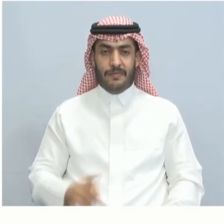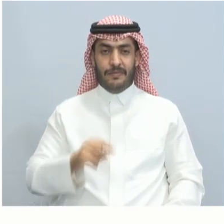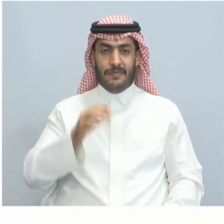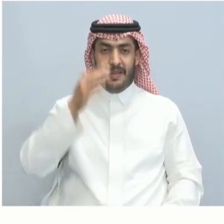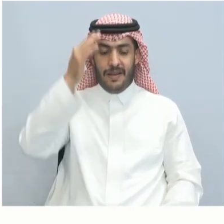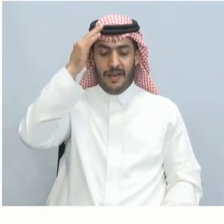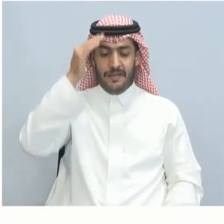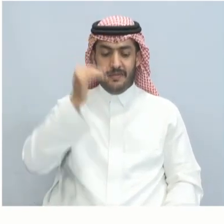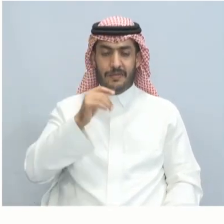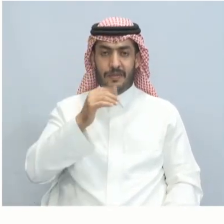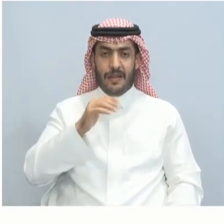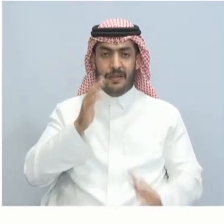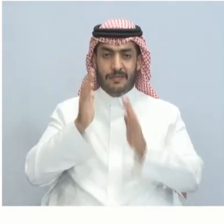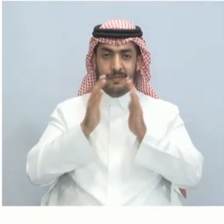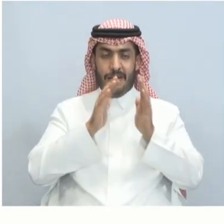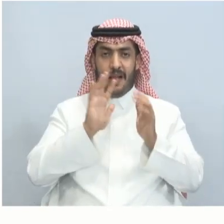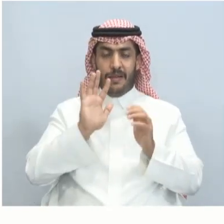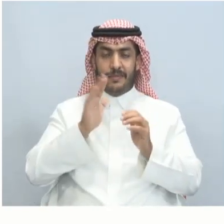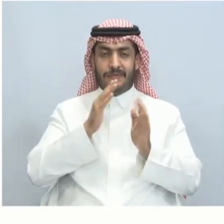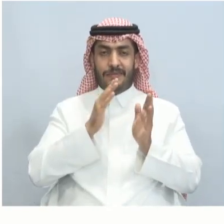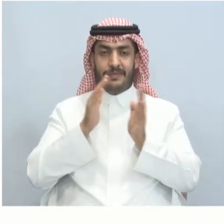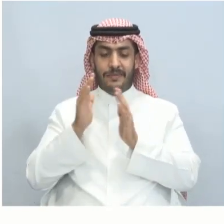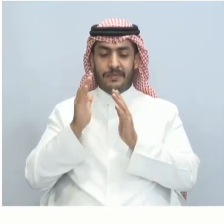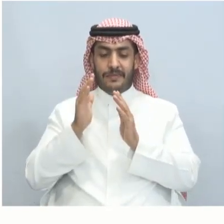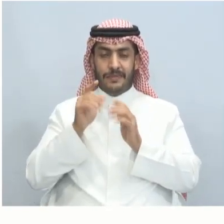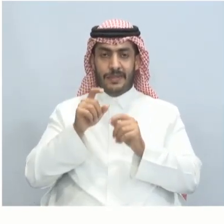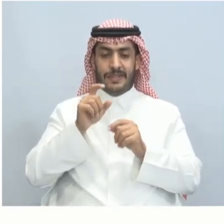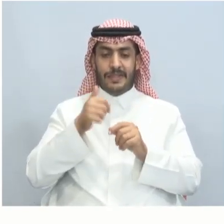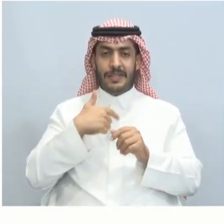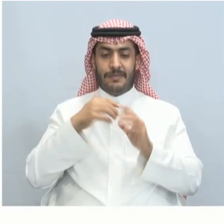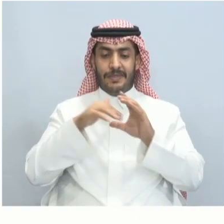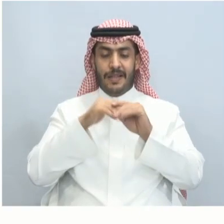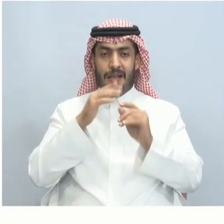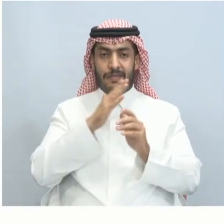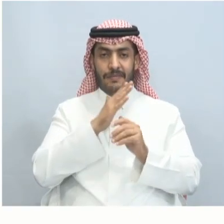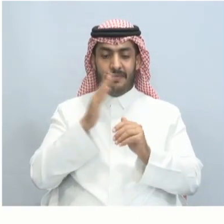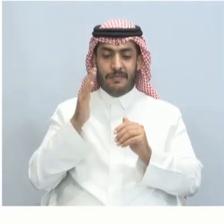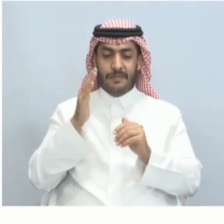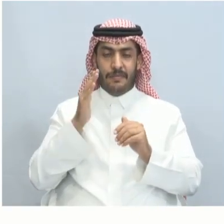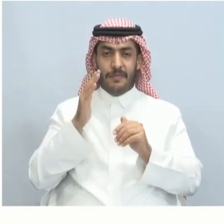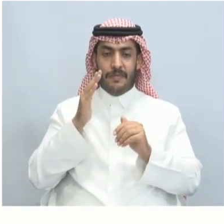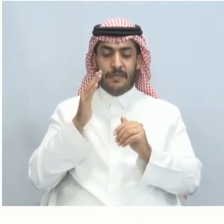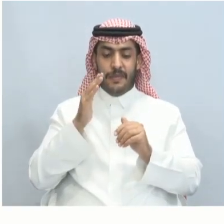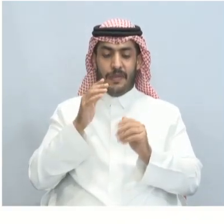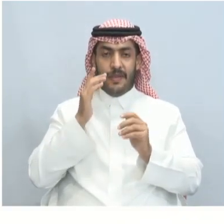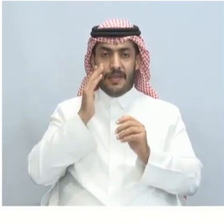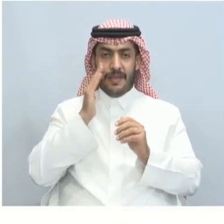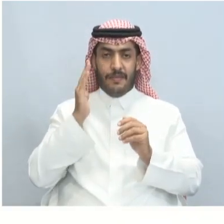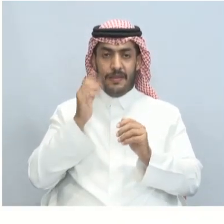واح اثان 3 4 خم قام بانسحاب خمس وحدات الى